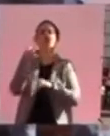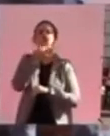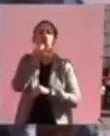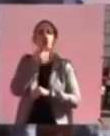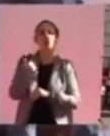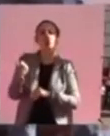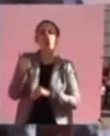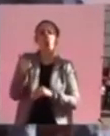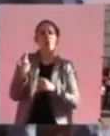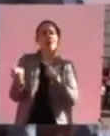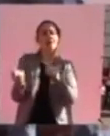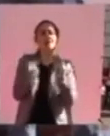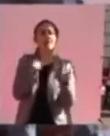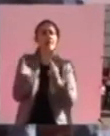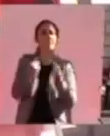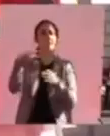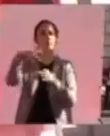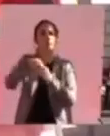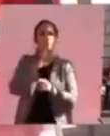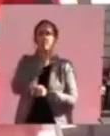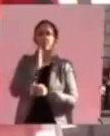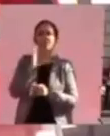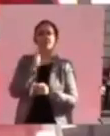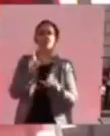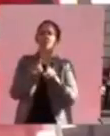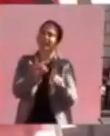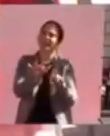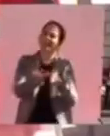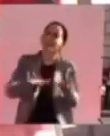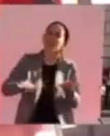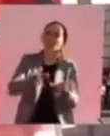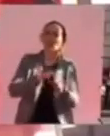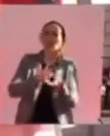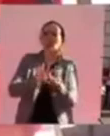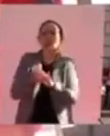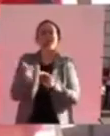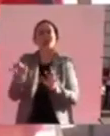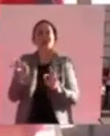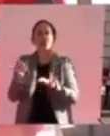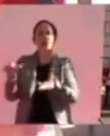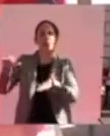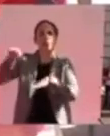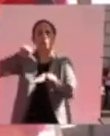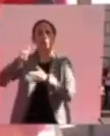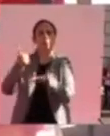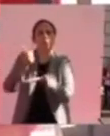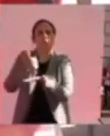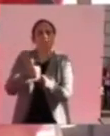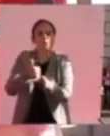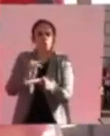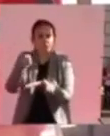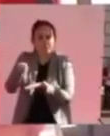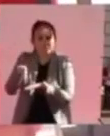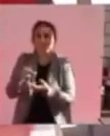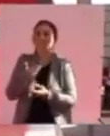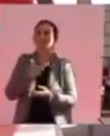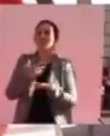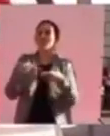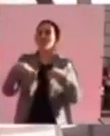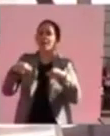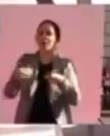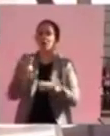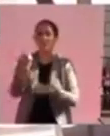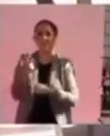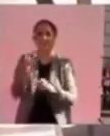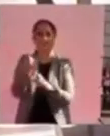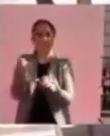centralità del territorio come nuova dimensione della cura con la partecipazione di tre straordinari esperti livia